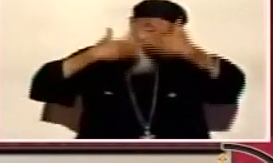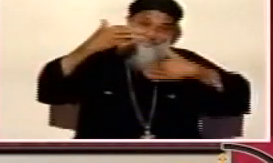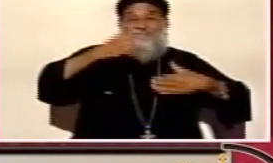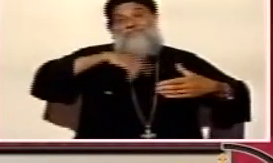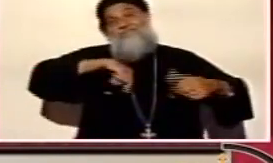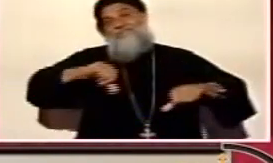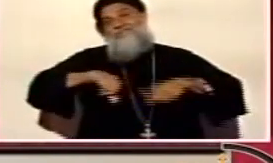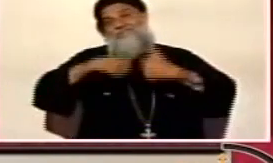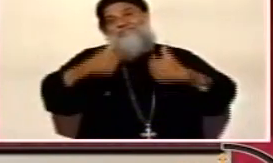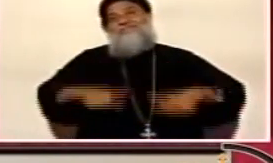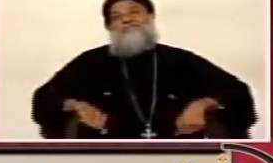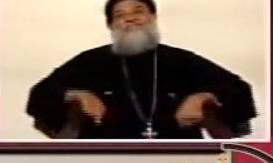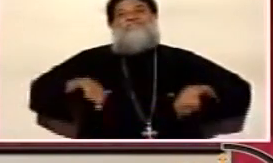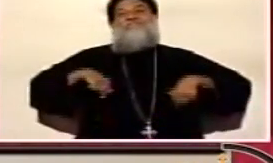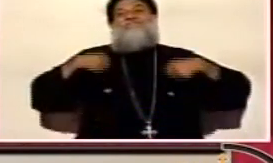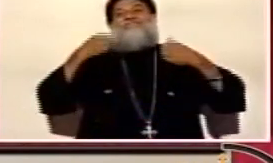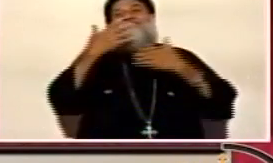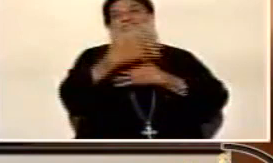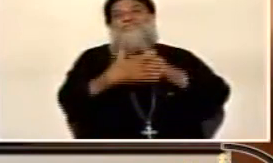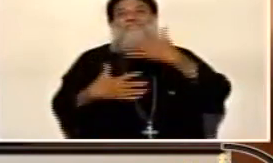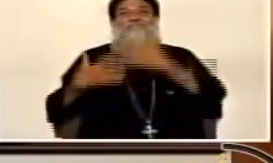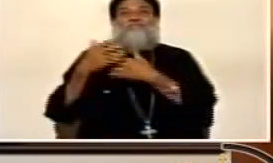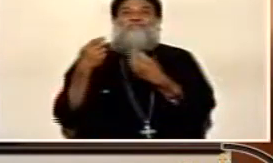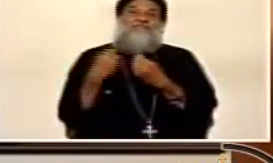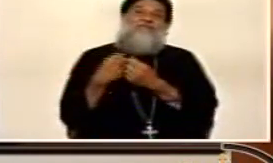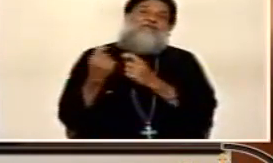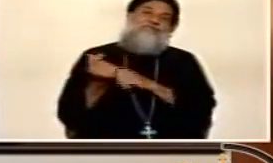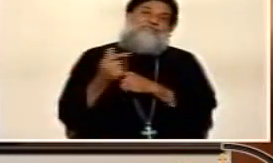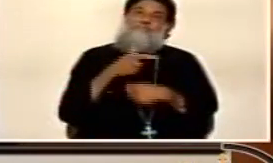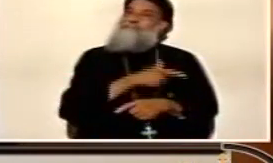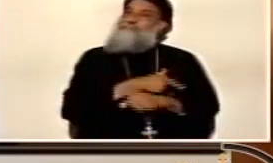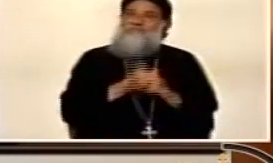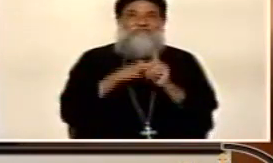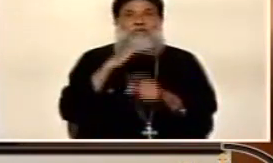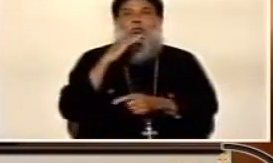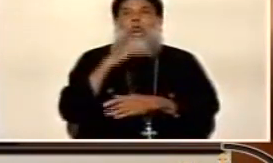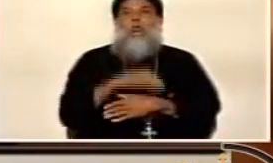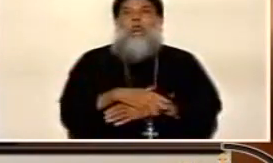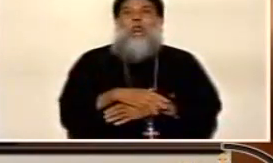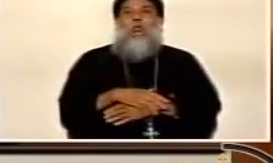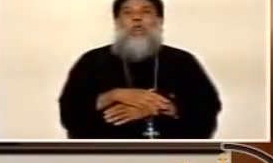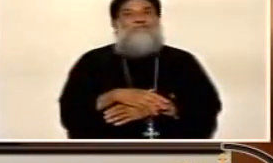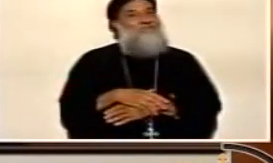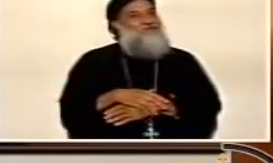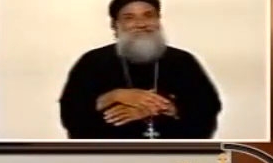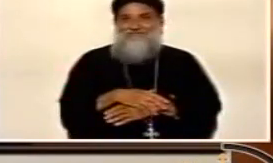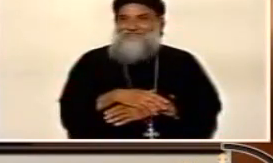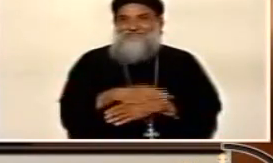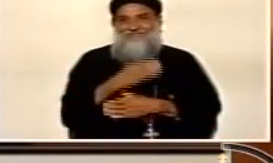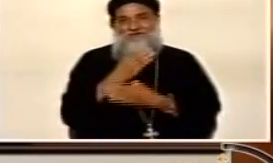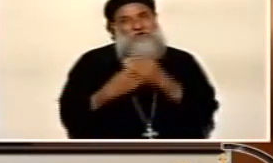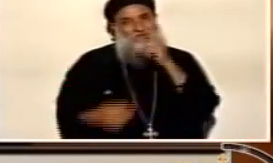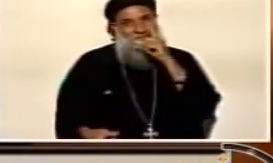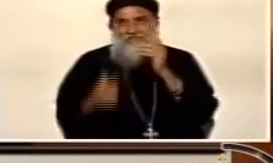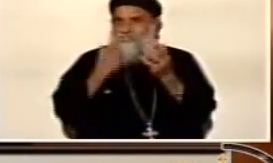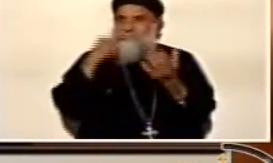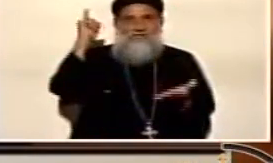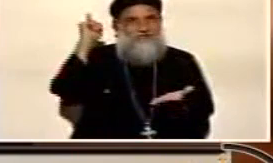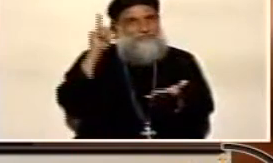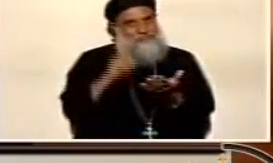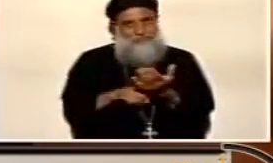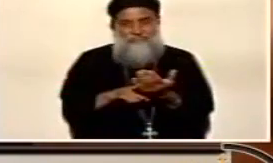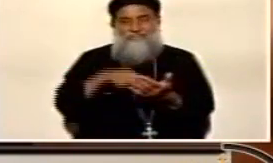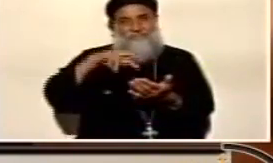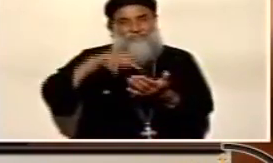عمليا، مش مجرد بس اسم أو كلام، نقول احنا أولاد ربنا لكن ما